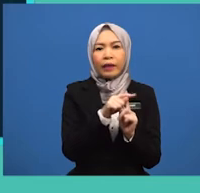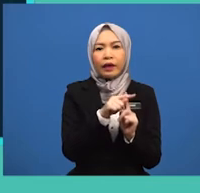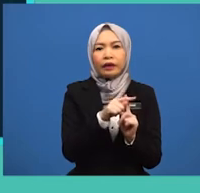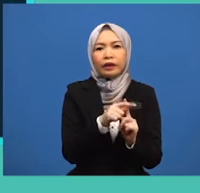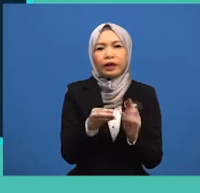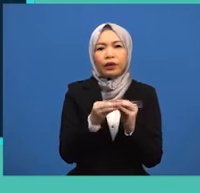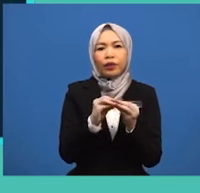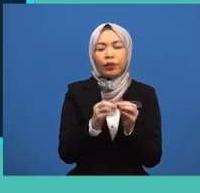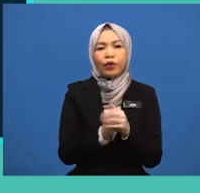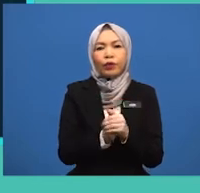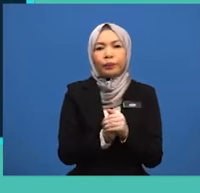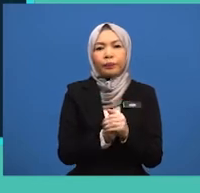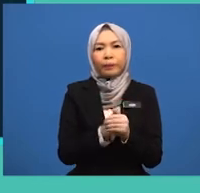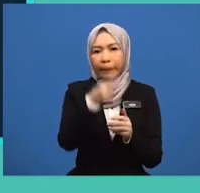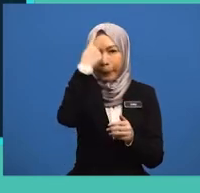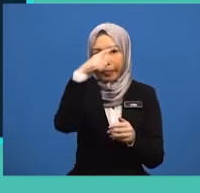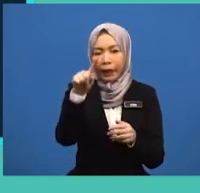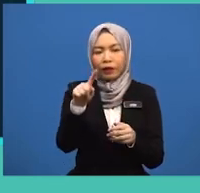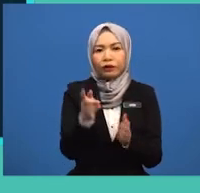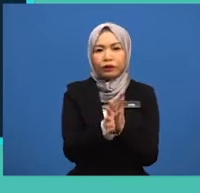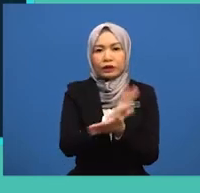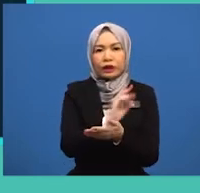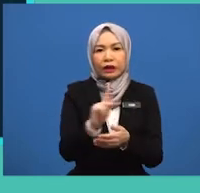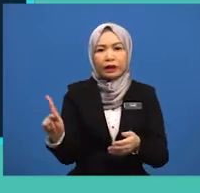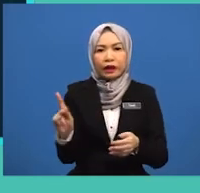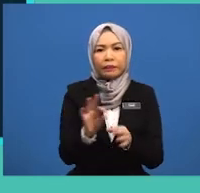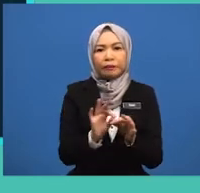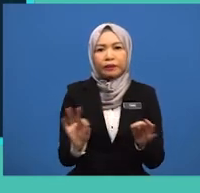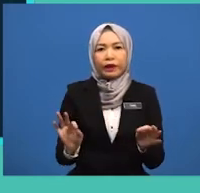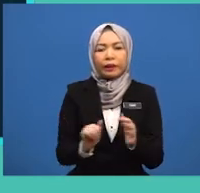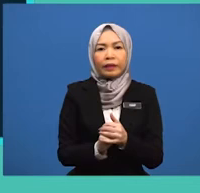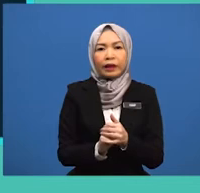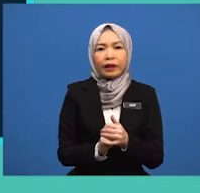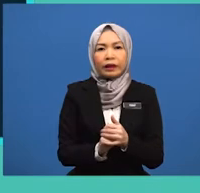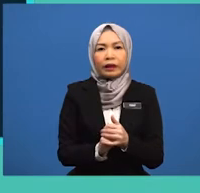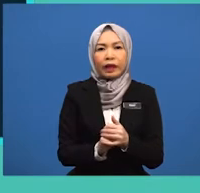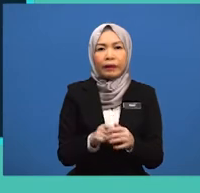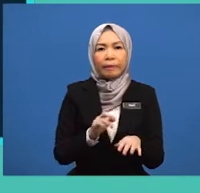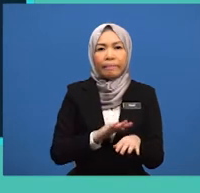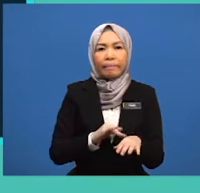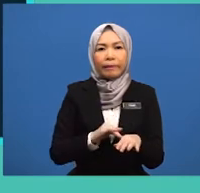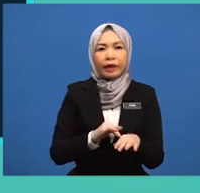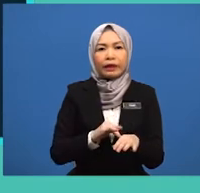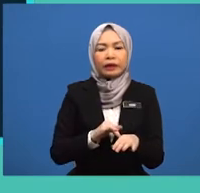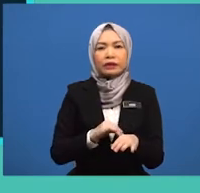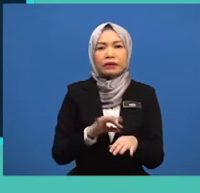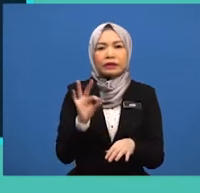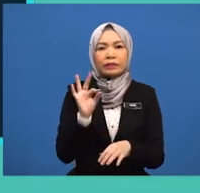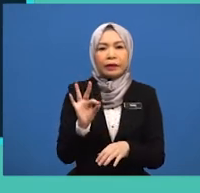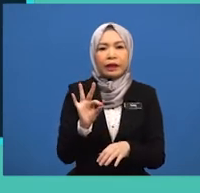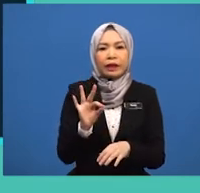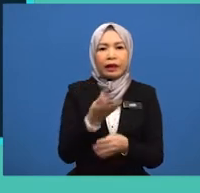Manakala untuk menjadikan pernyataan pada baris 9 bebas daripada